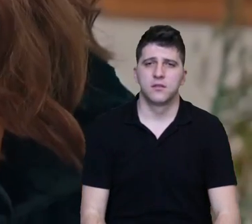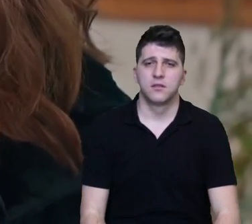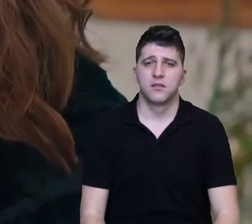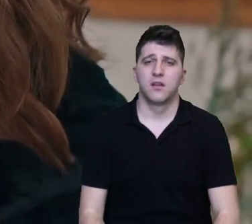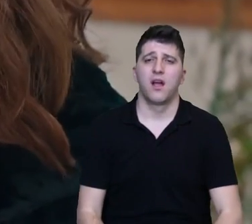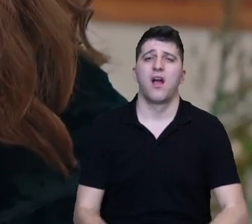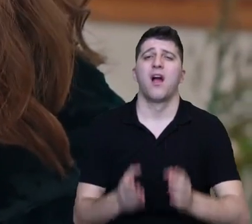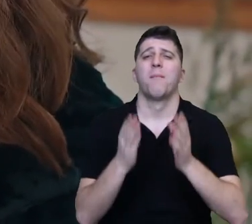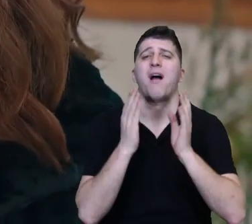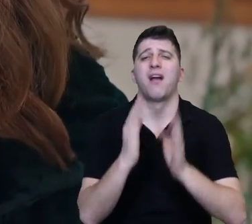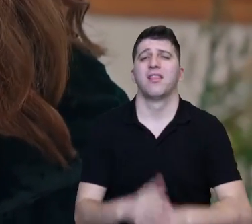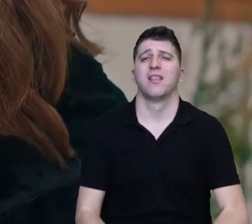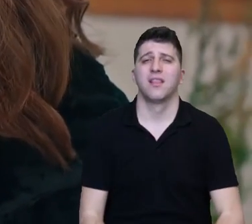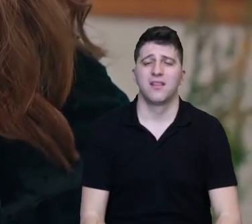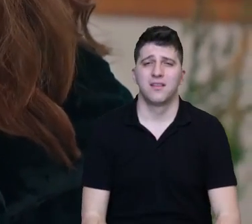Aman.